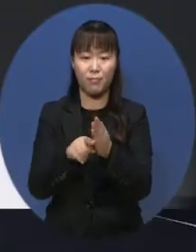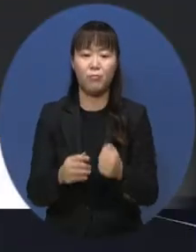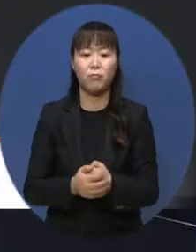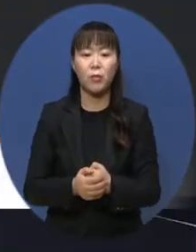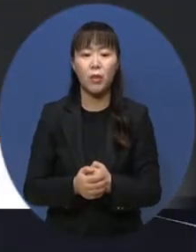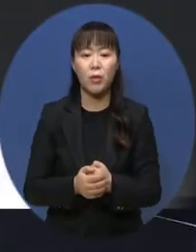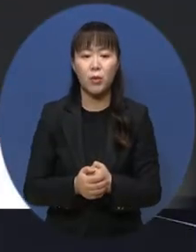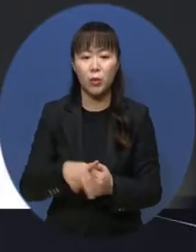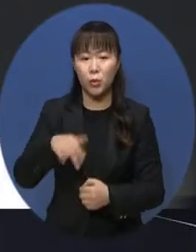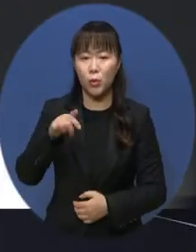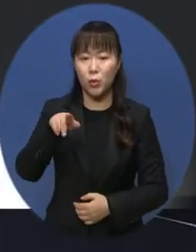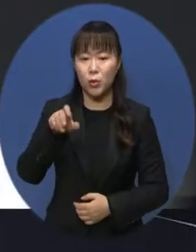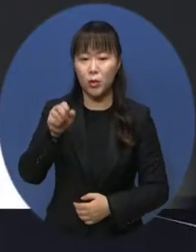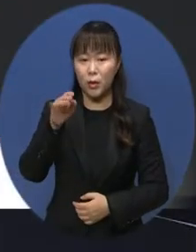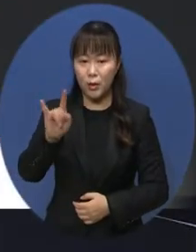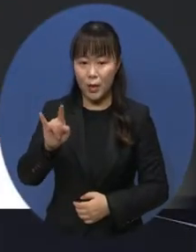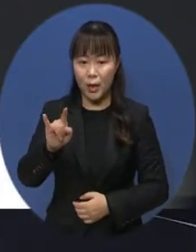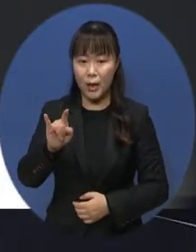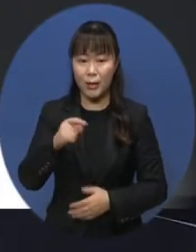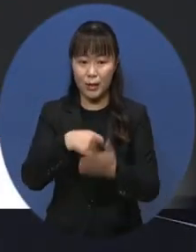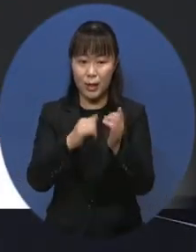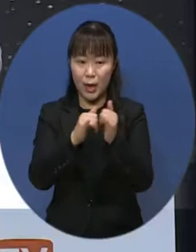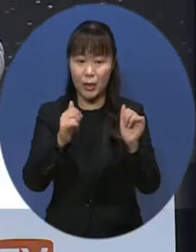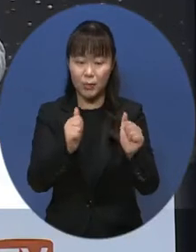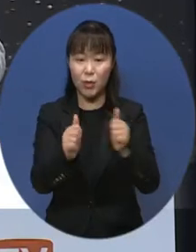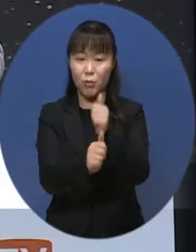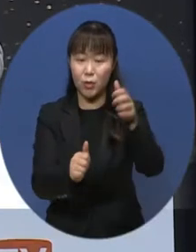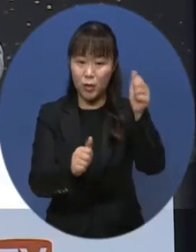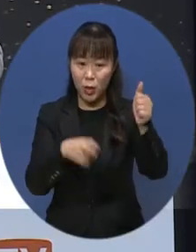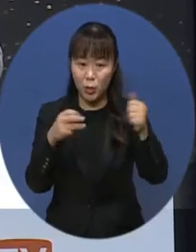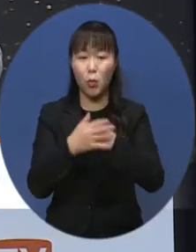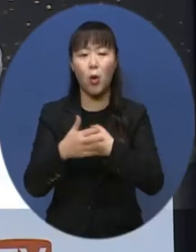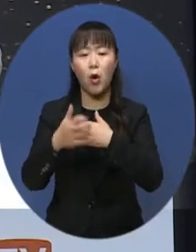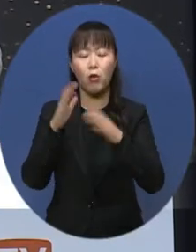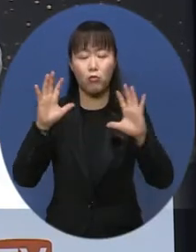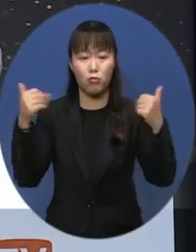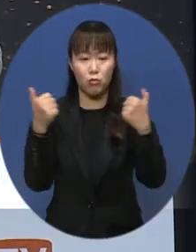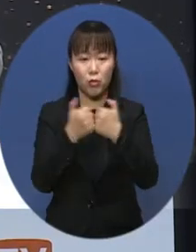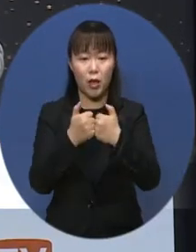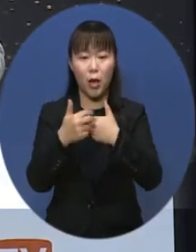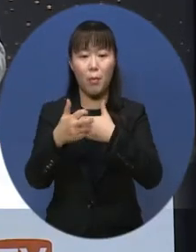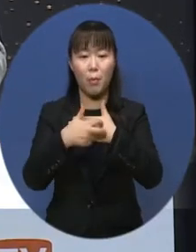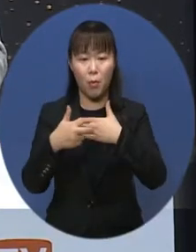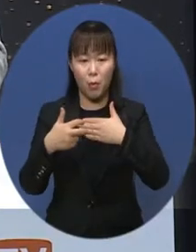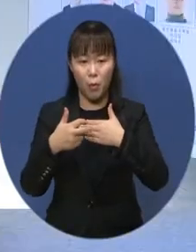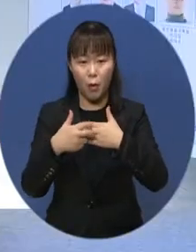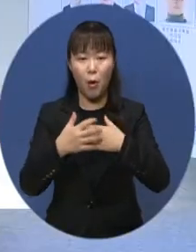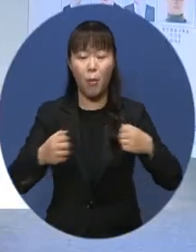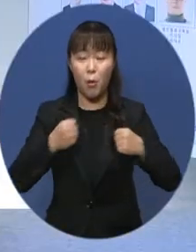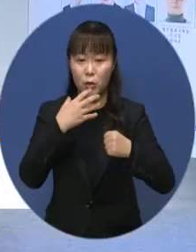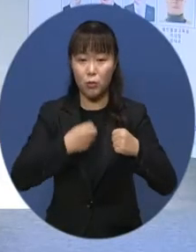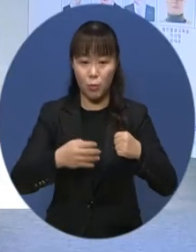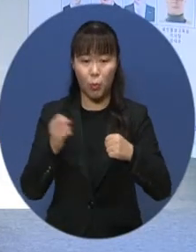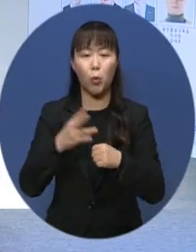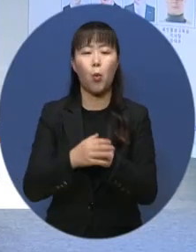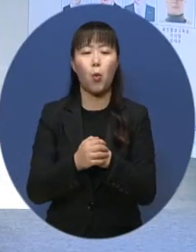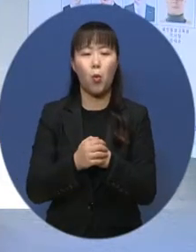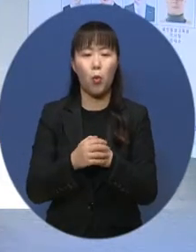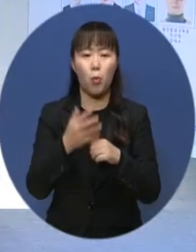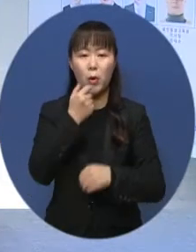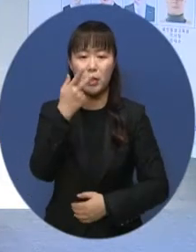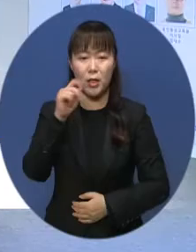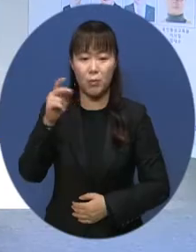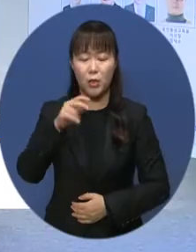대상은 조정래 작가가 심사위원장을 국회 보건복지위원회 김민섭 위원장과 복지 tv 최규옥 회장이 공동